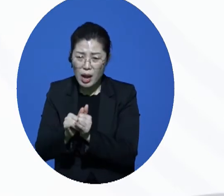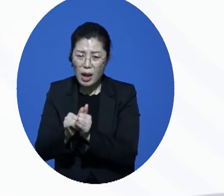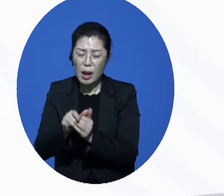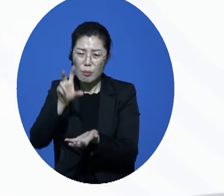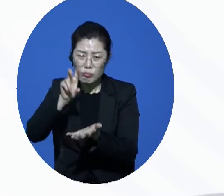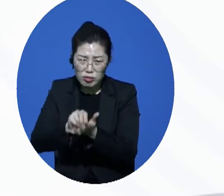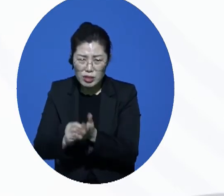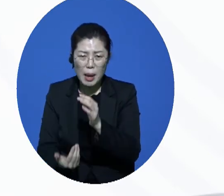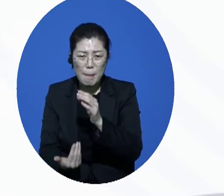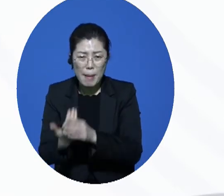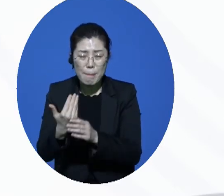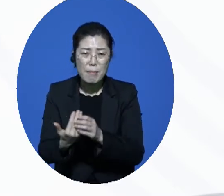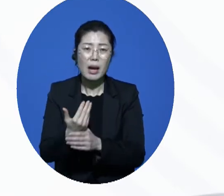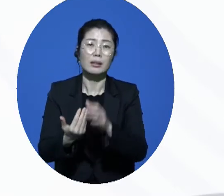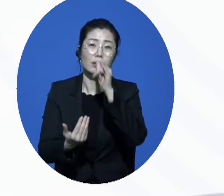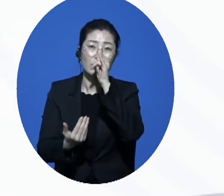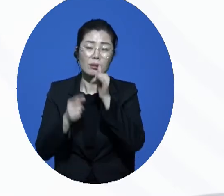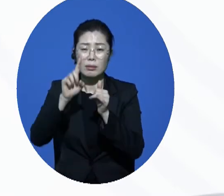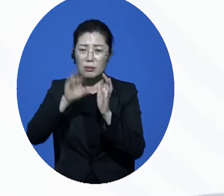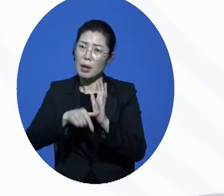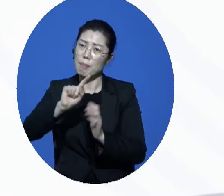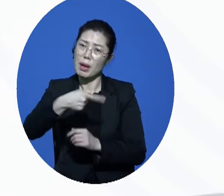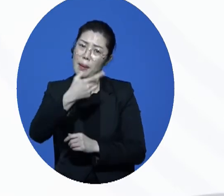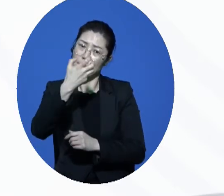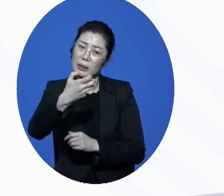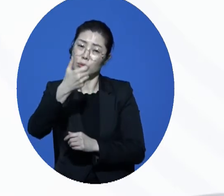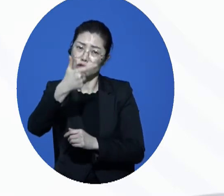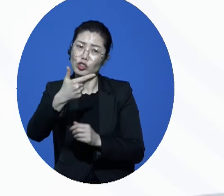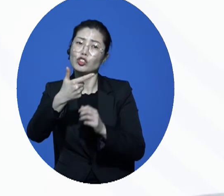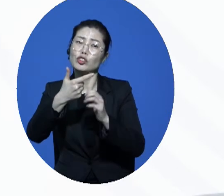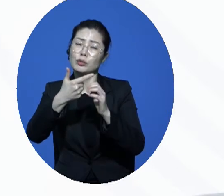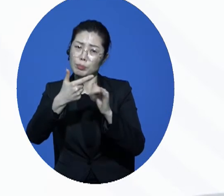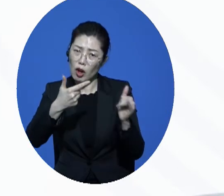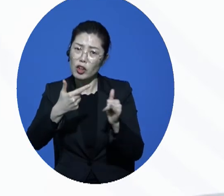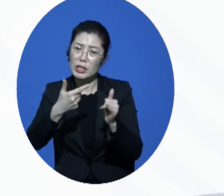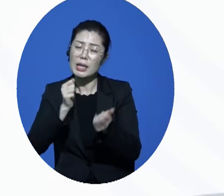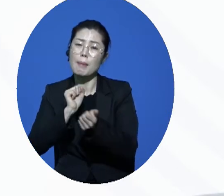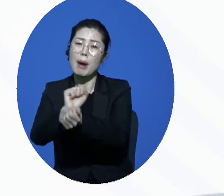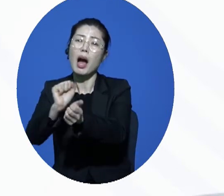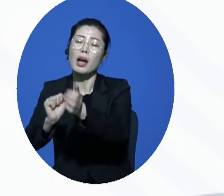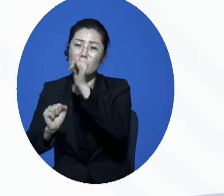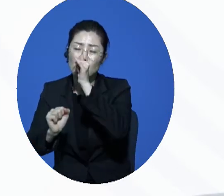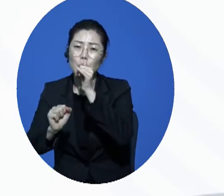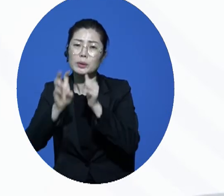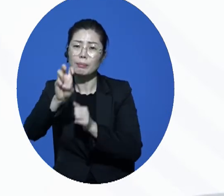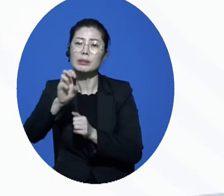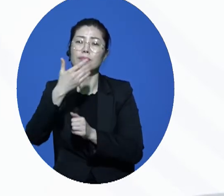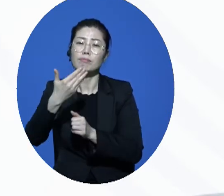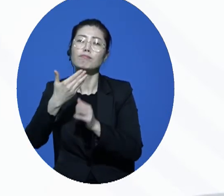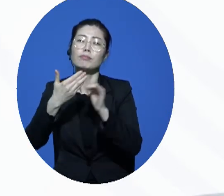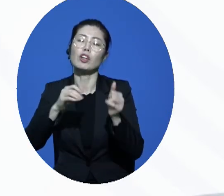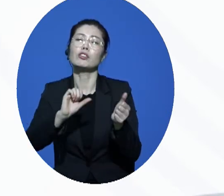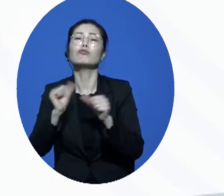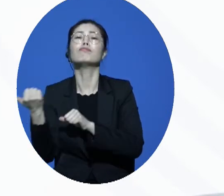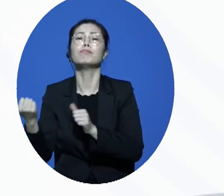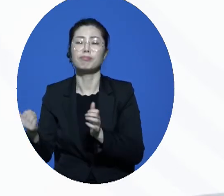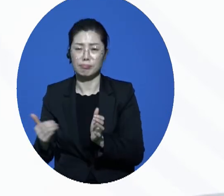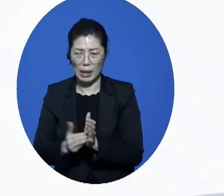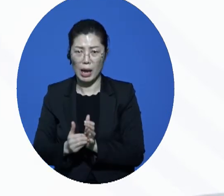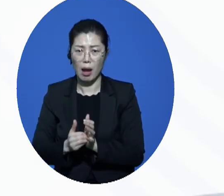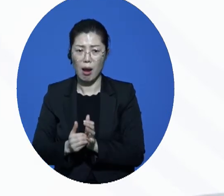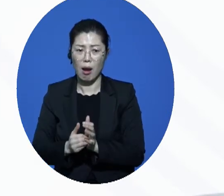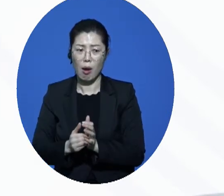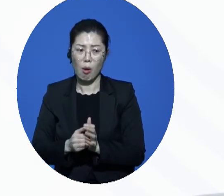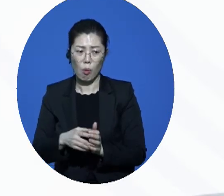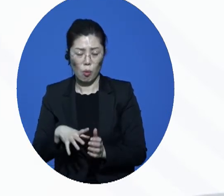문제가 되었고, 당시 186명이 감염되고 39명이 사망을 하는 상황을 맞이했고, 치사율이